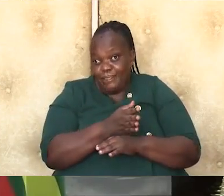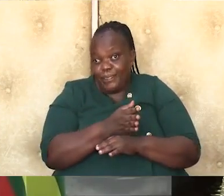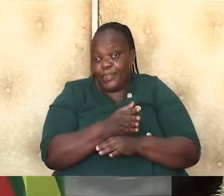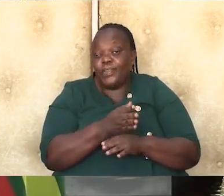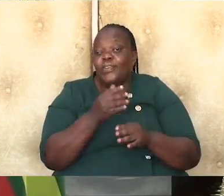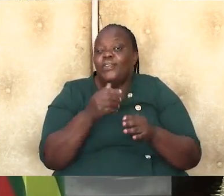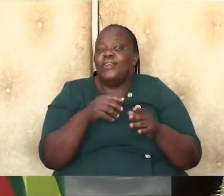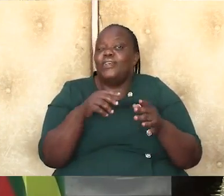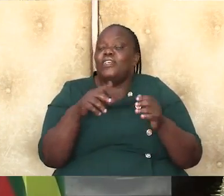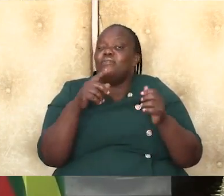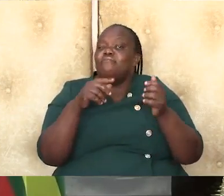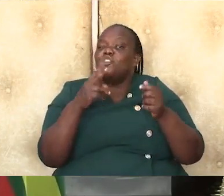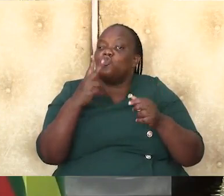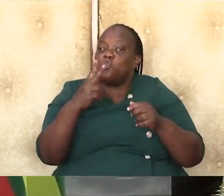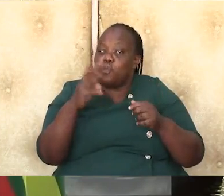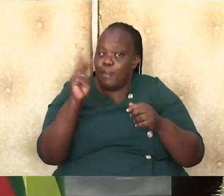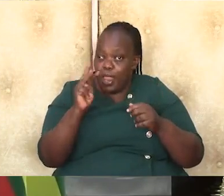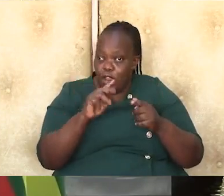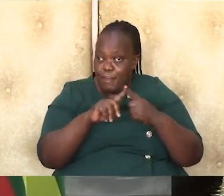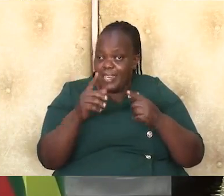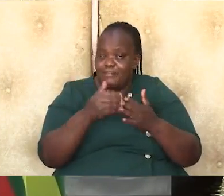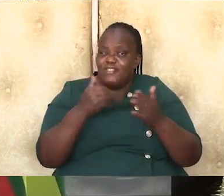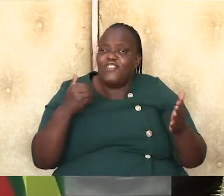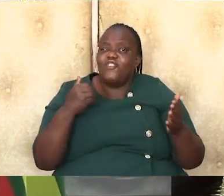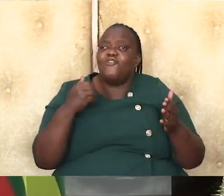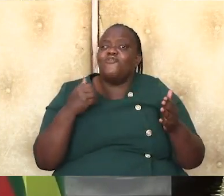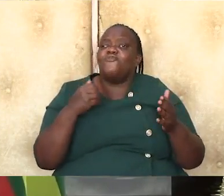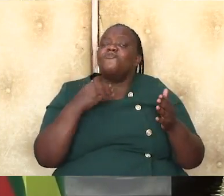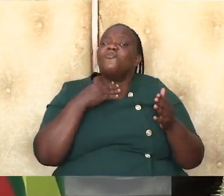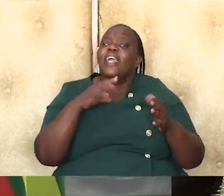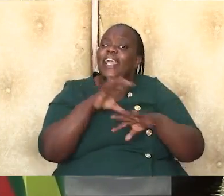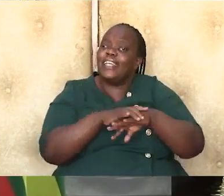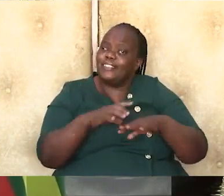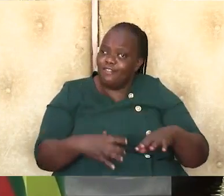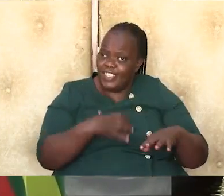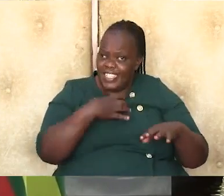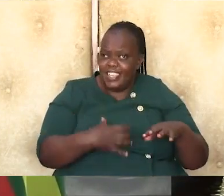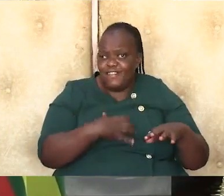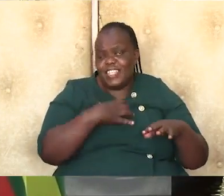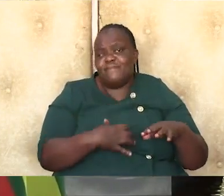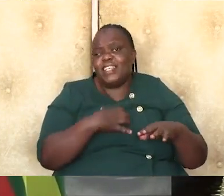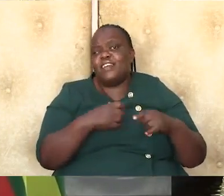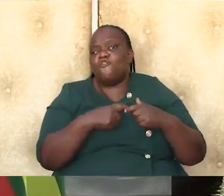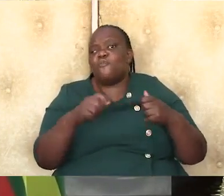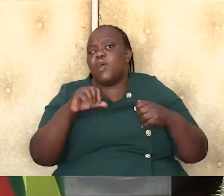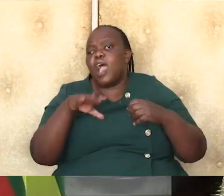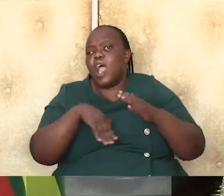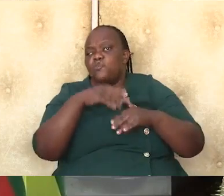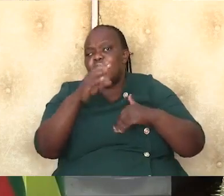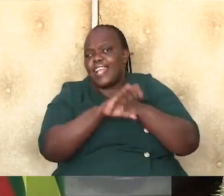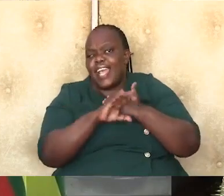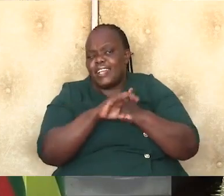walikuwa nakisiwa watu milioni 2, lakini hapo awali tulikuwa tunapata wageni watalii wa nchi za kigeni kutoka nchi za kigeni